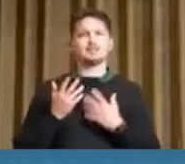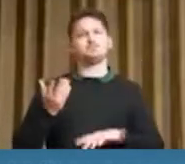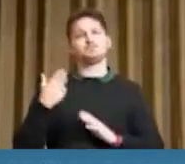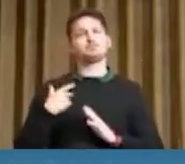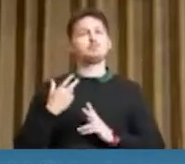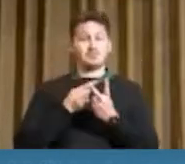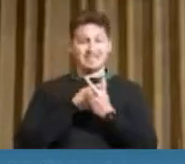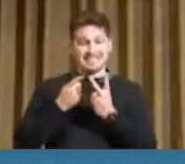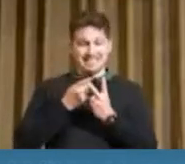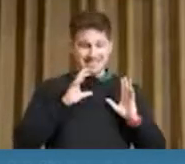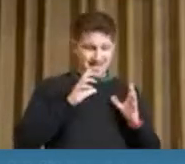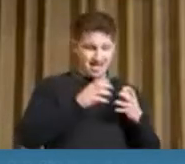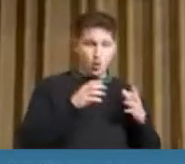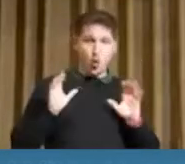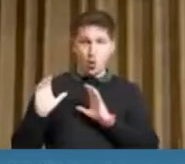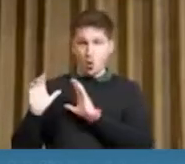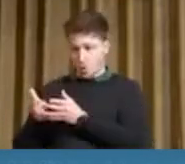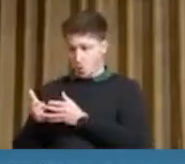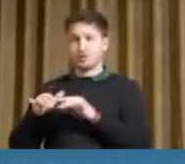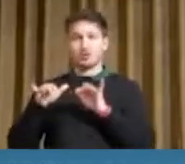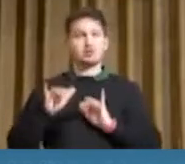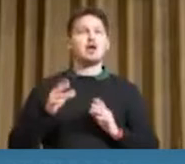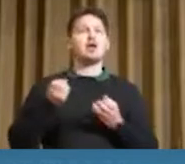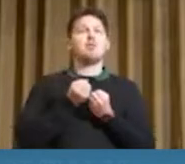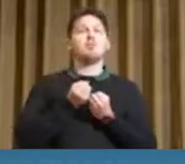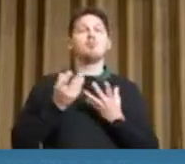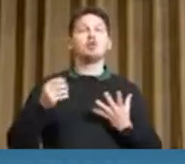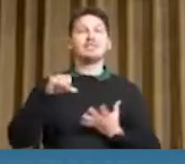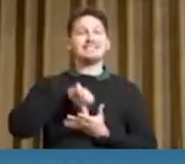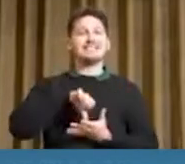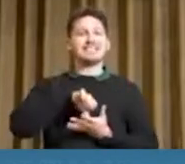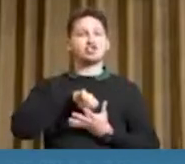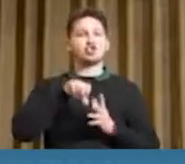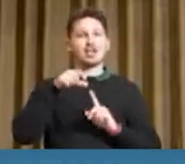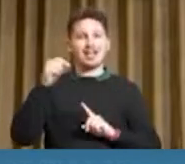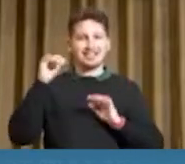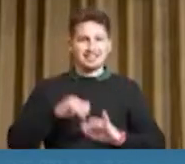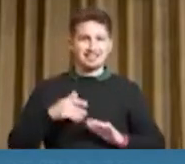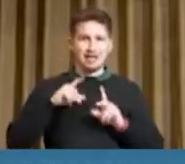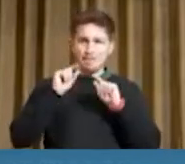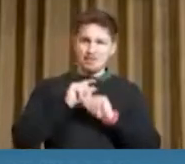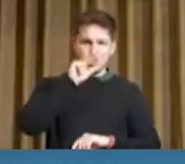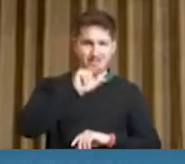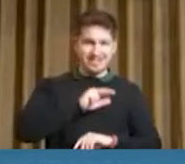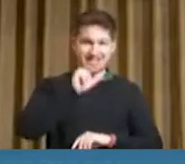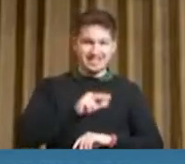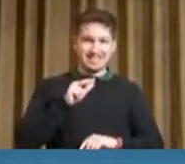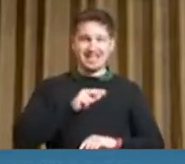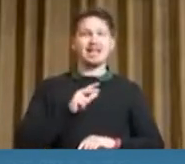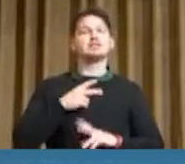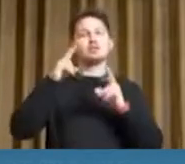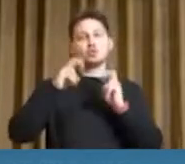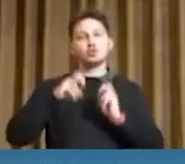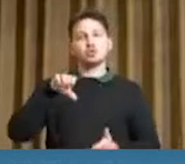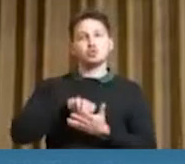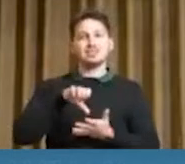von zwei Kohorten im Sinne eines multizentrischen Ansatzes. Wir haben da also 13 rekrutierende Untersuchungszentren in Deutschland,